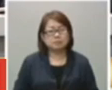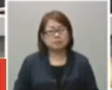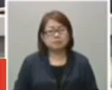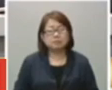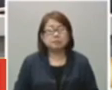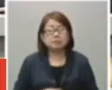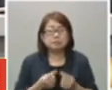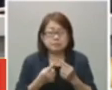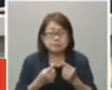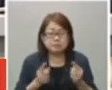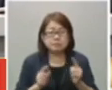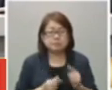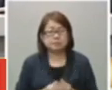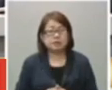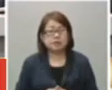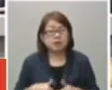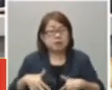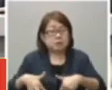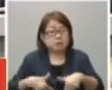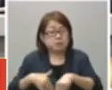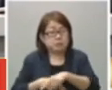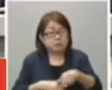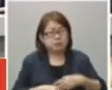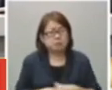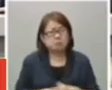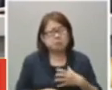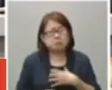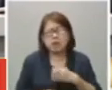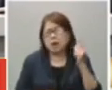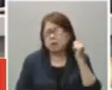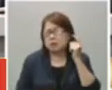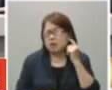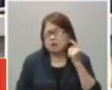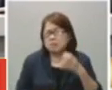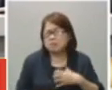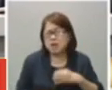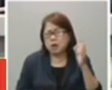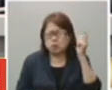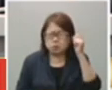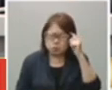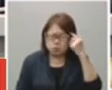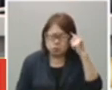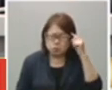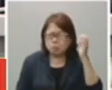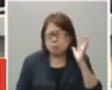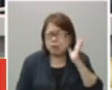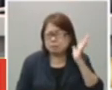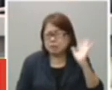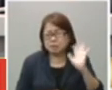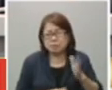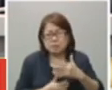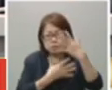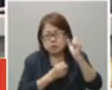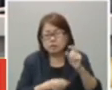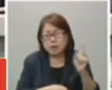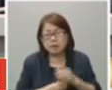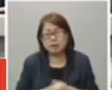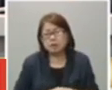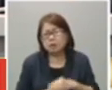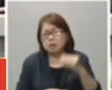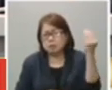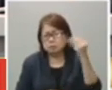แต่สิ่งที่พี่น้องประชาชนไม่ต้องการฟังนะครับเป็นเหตุผลที่ไม่ไว้วางใจท่านพลเอกประยุทธ์ก็คือคำโกห